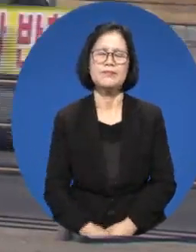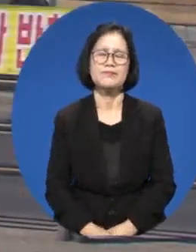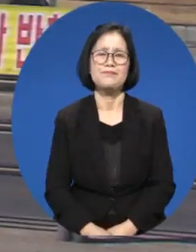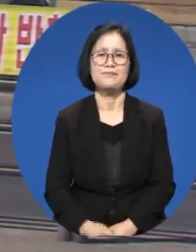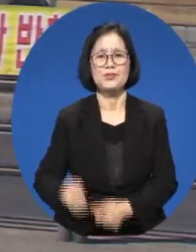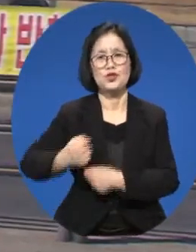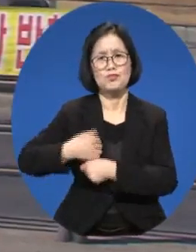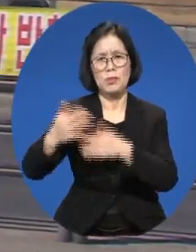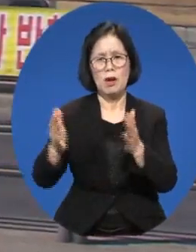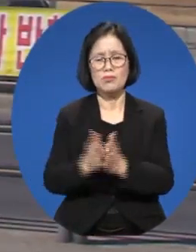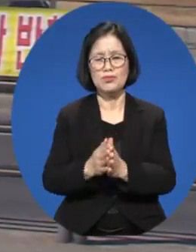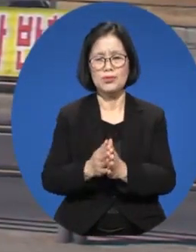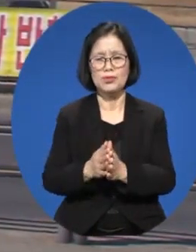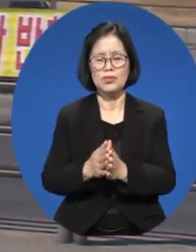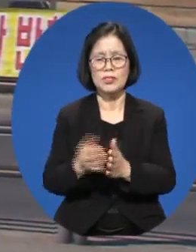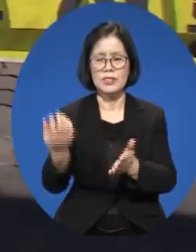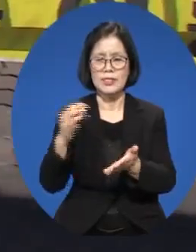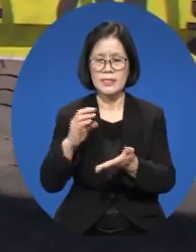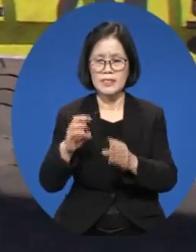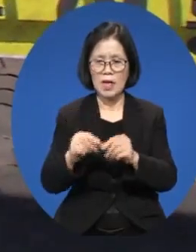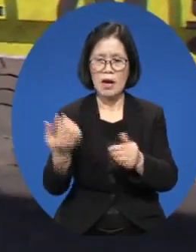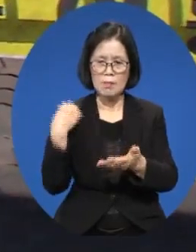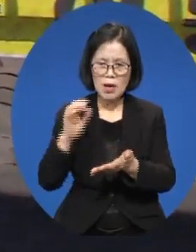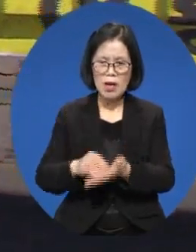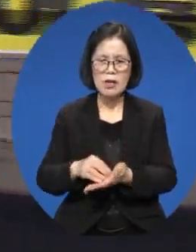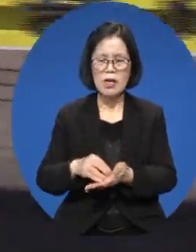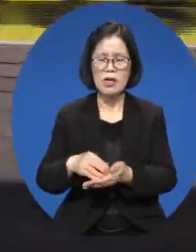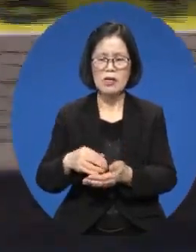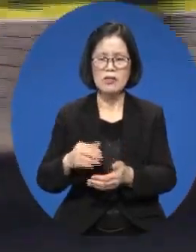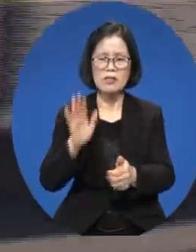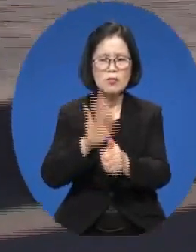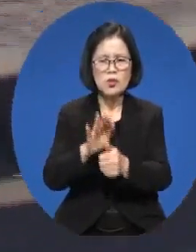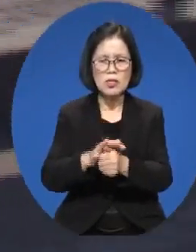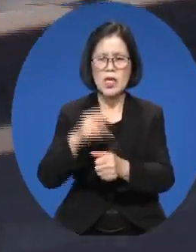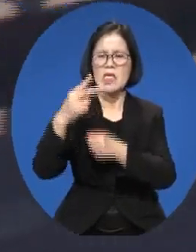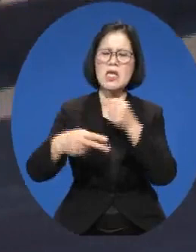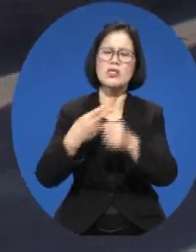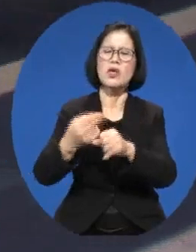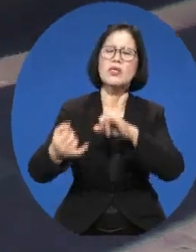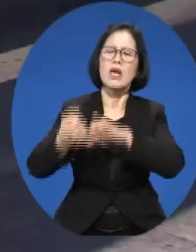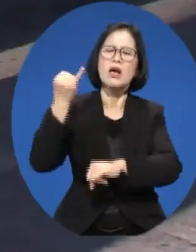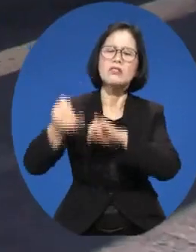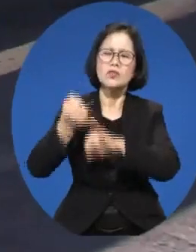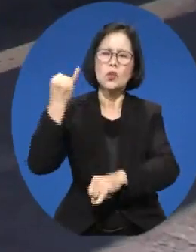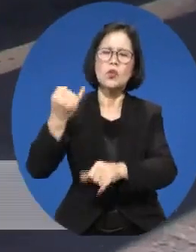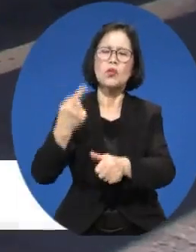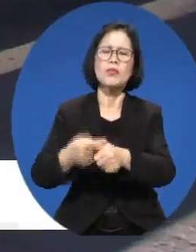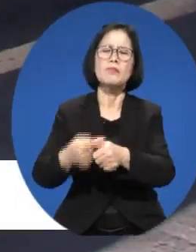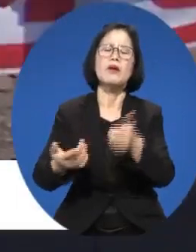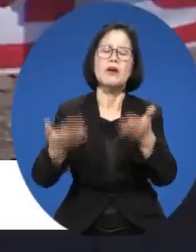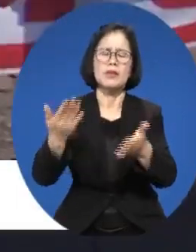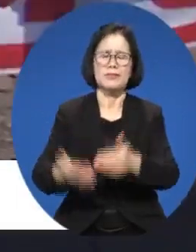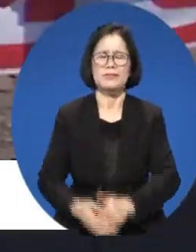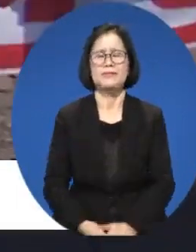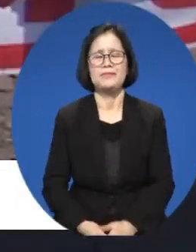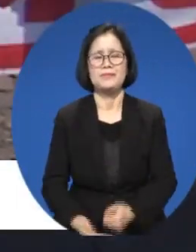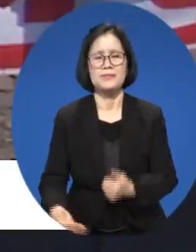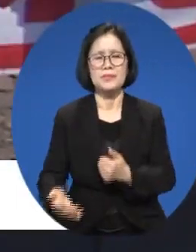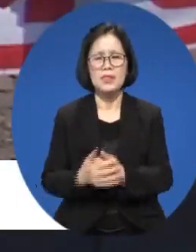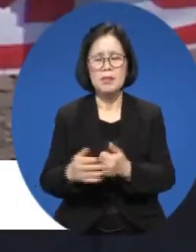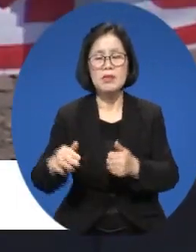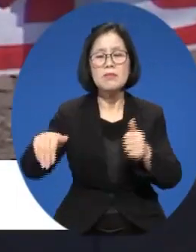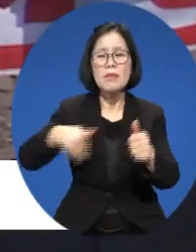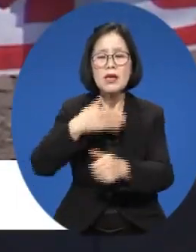국방부는 cug 바라네 협조한다 는 2년전 약속도 어 겠다는 비판을 받고 있습니다 이런 배경에는